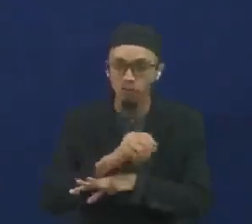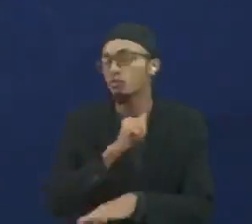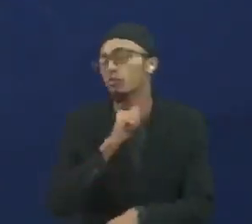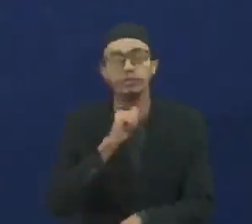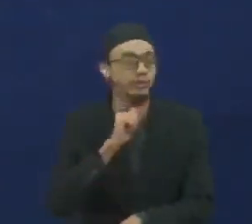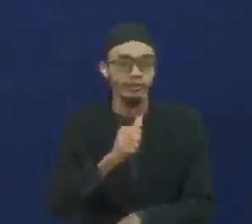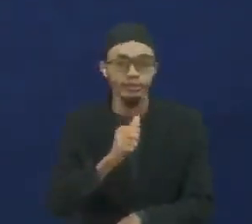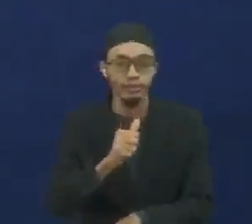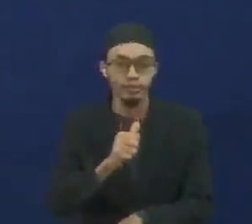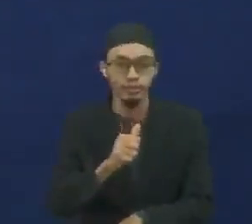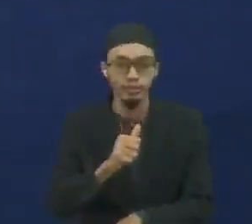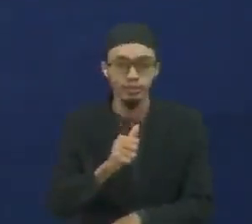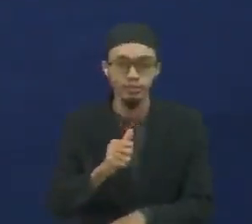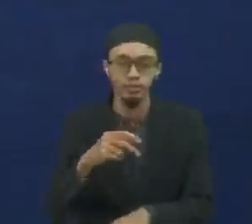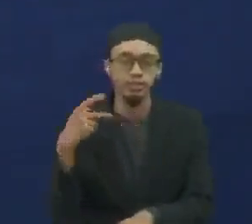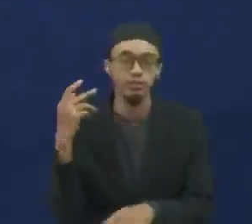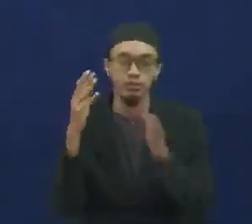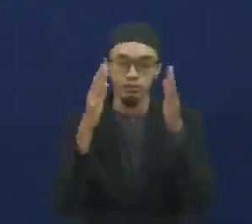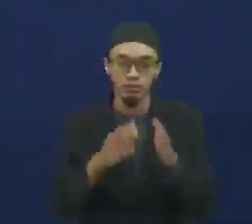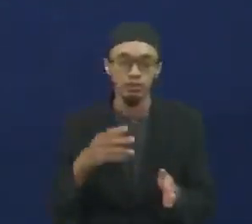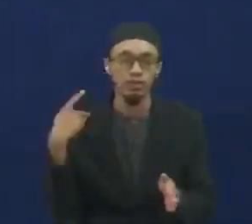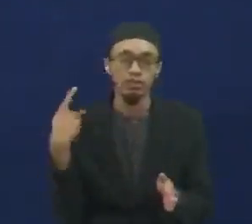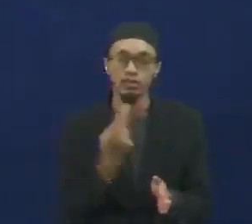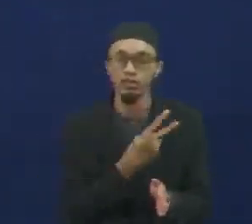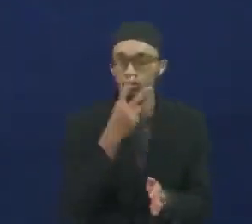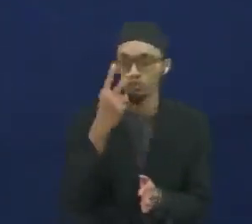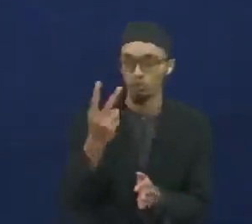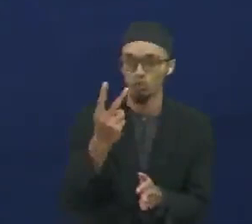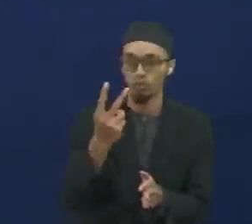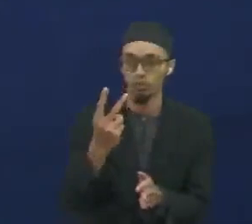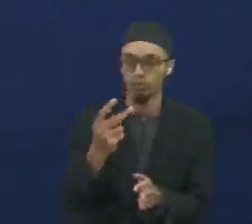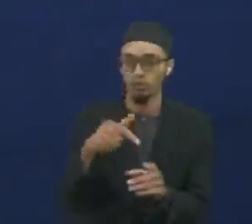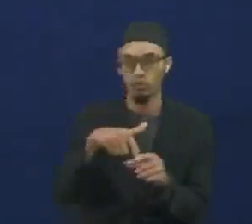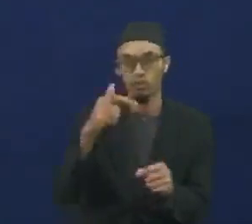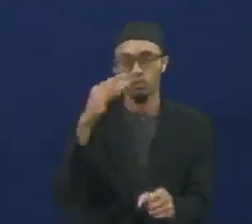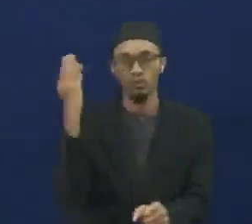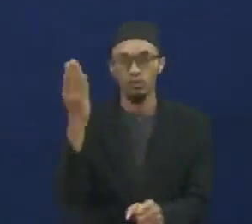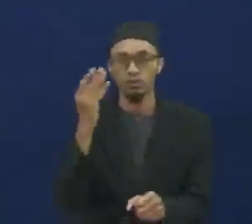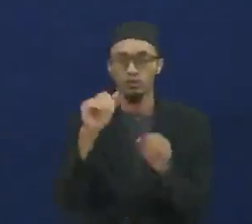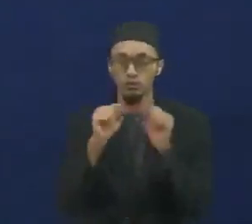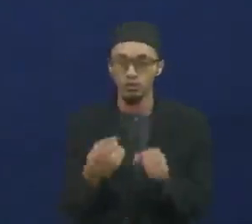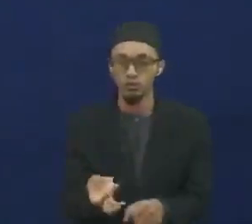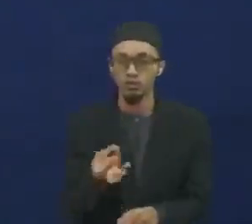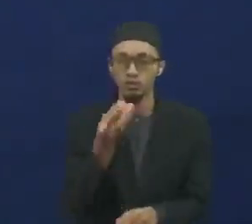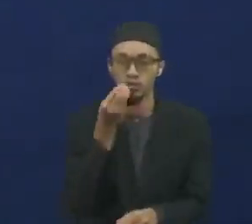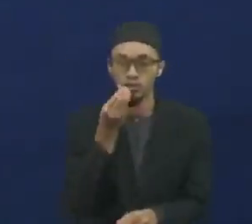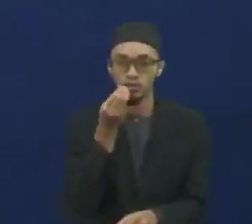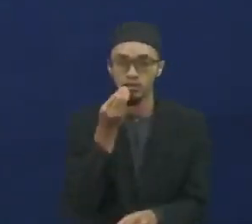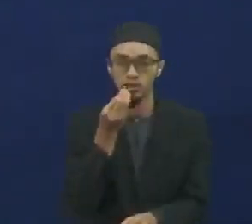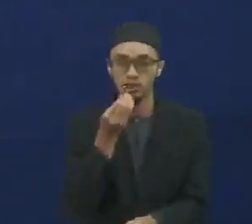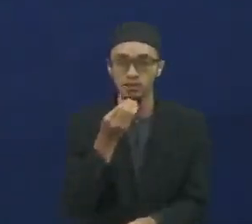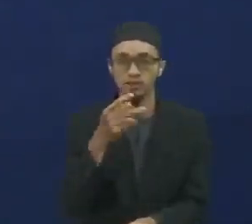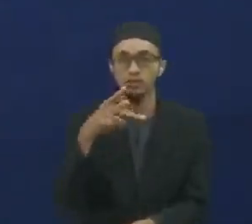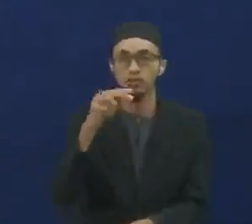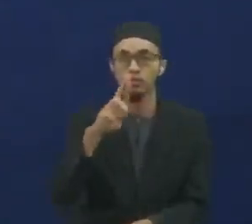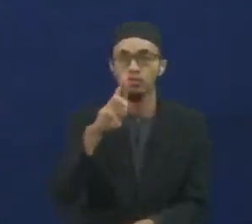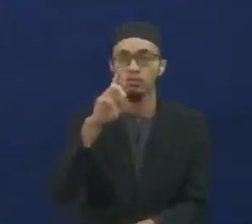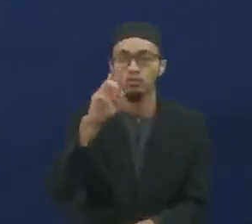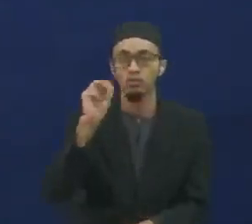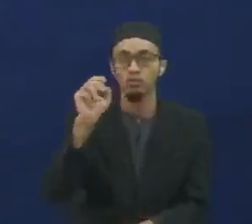kurma, subhanallah, ada nampak macam huruf Allah kat situ kan. Biji kurma tu tak buang dah, simpan, ini karamat